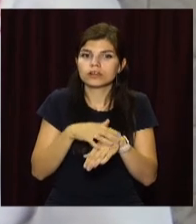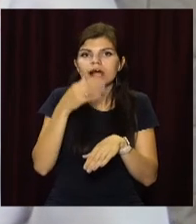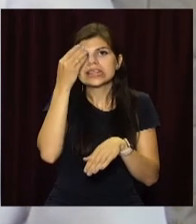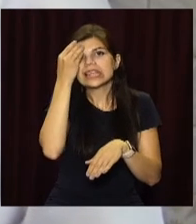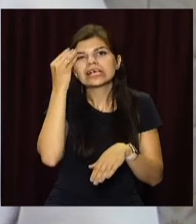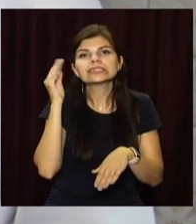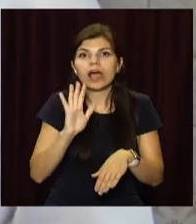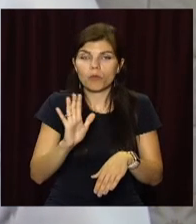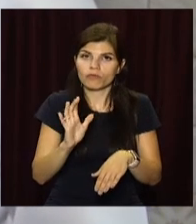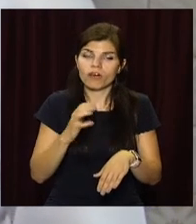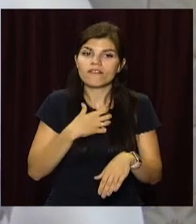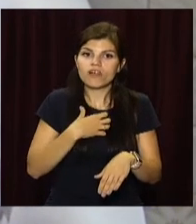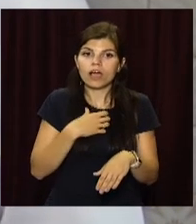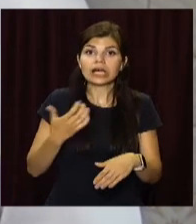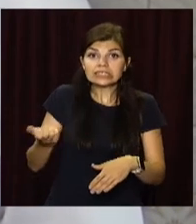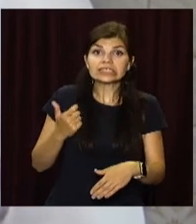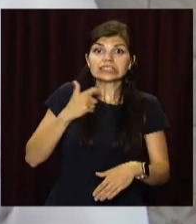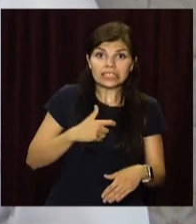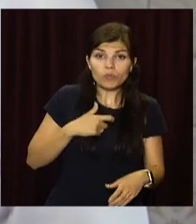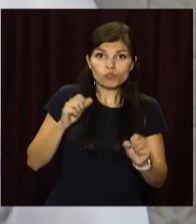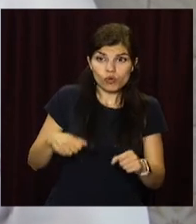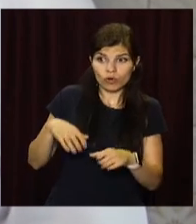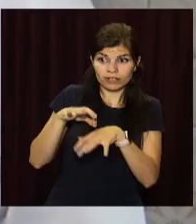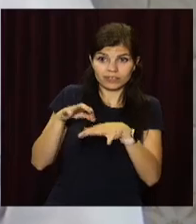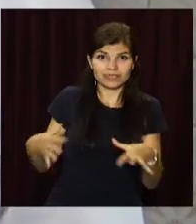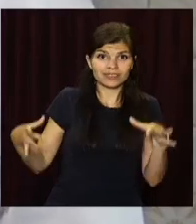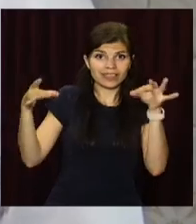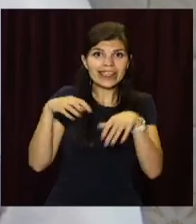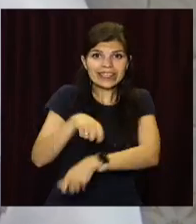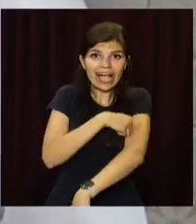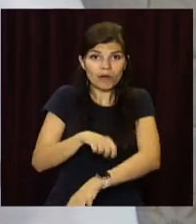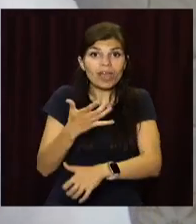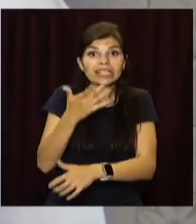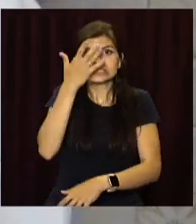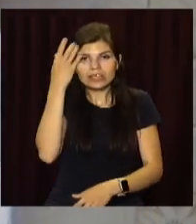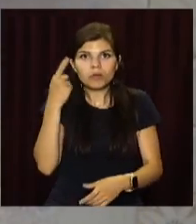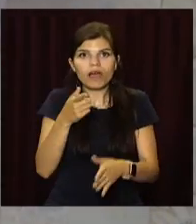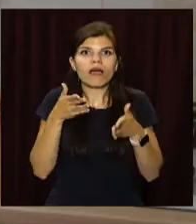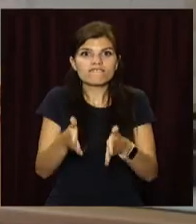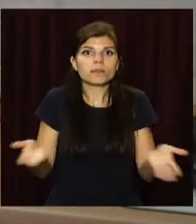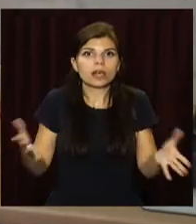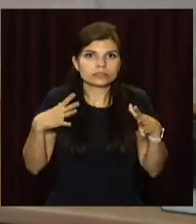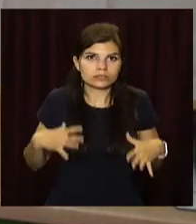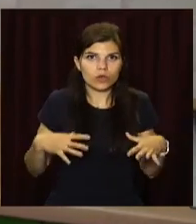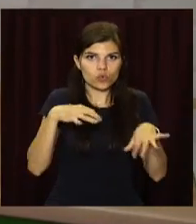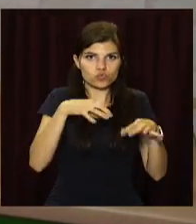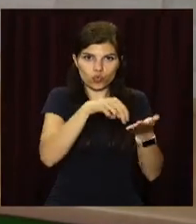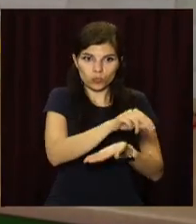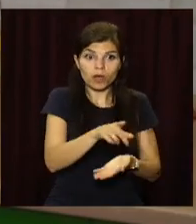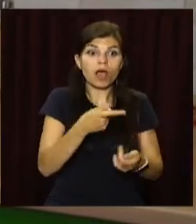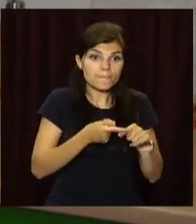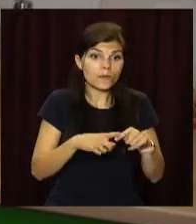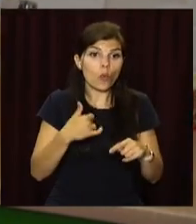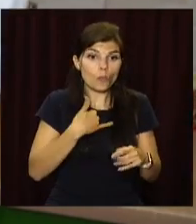забувати. Не забувати з собою брати торбинку. Бо якщо ти її забув, виборів в тебе нема. Тому в мене